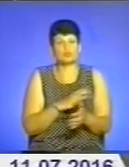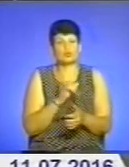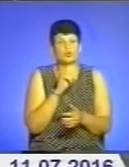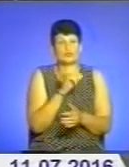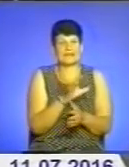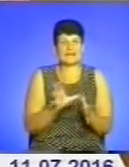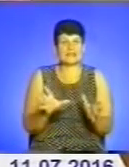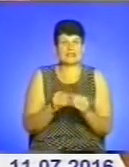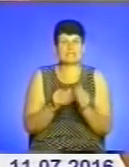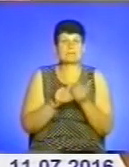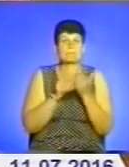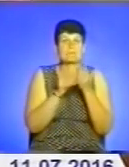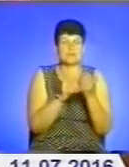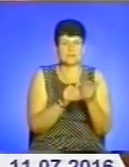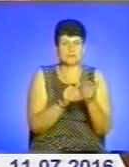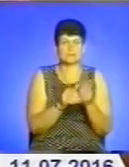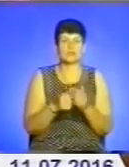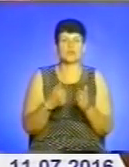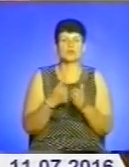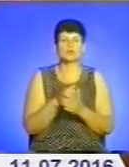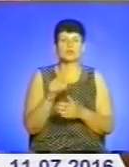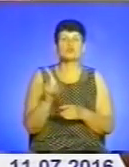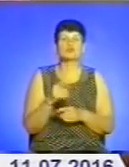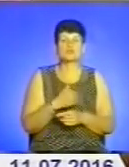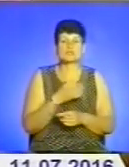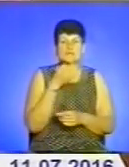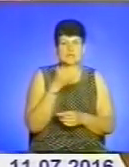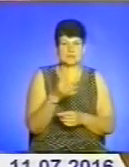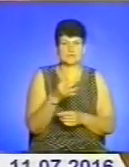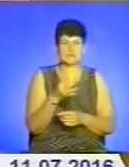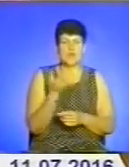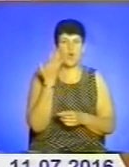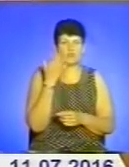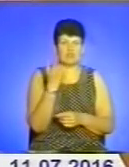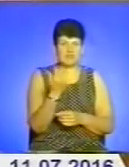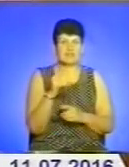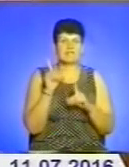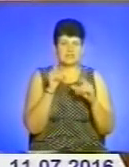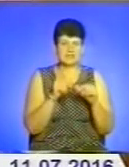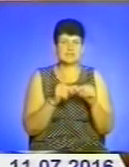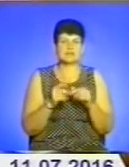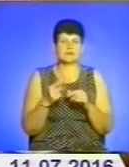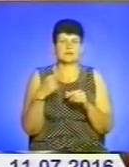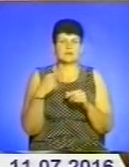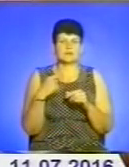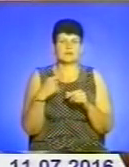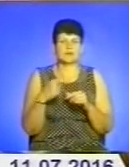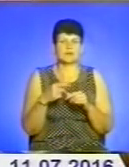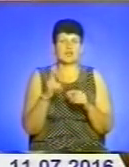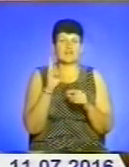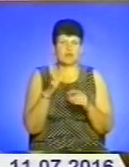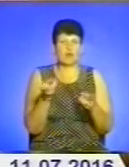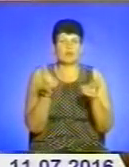спільники. До громадян, що хочеться сказати, коли ви виїжджаєте за межі області, залишаючи квартиру без